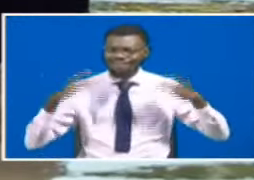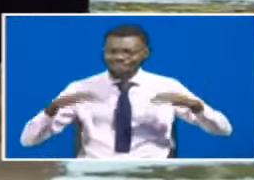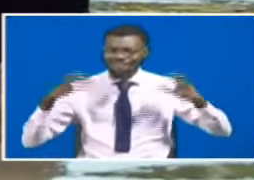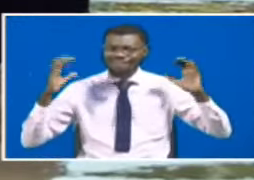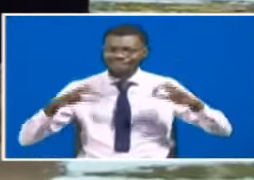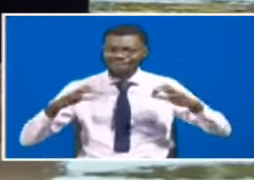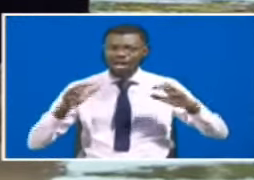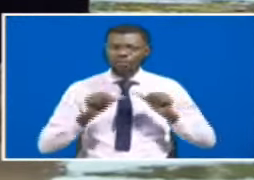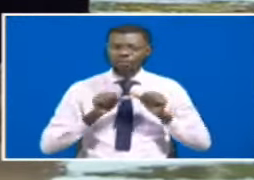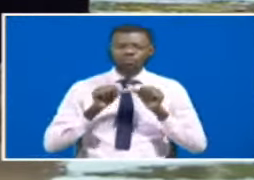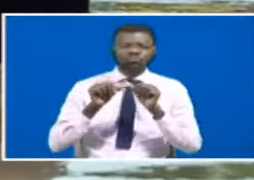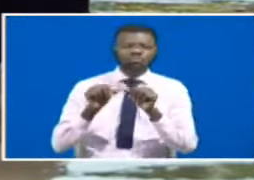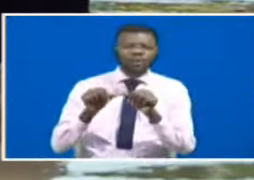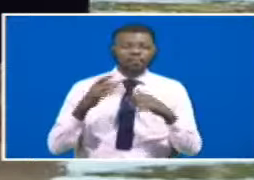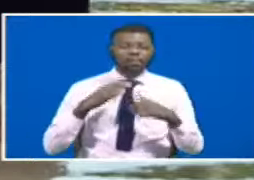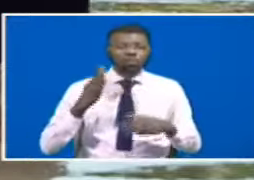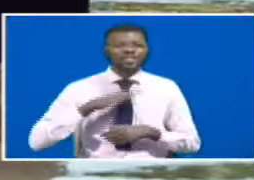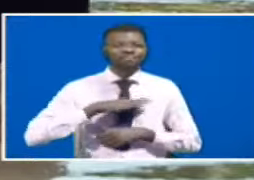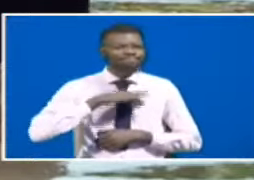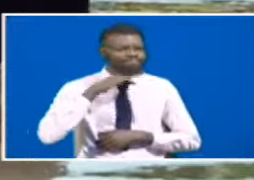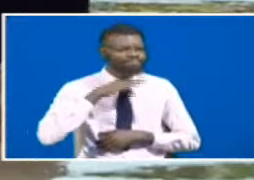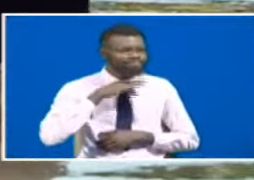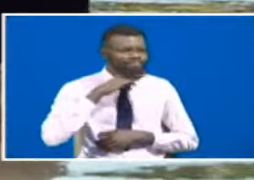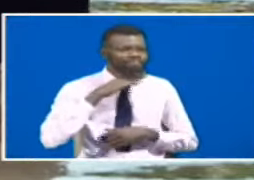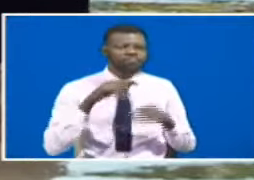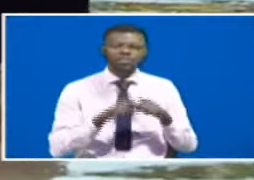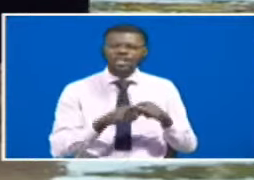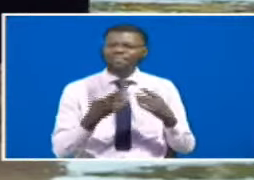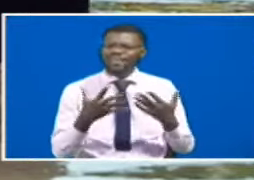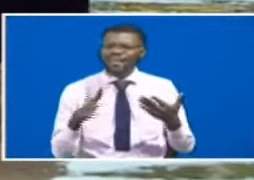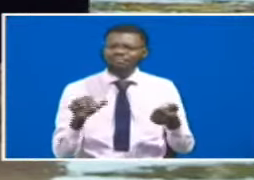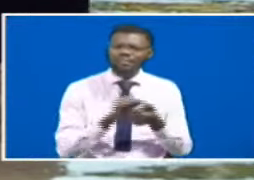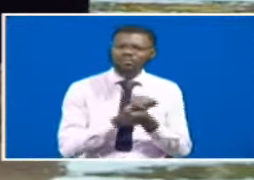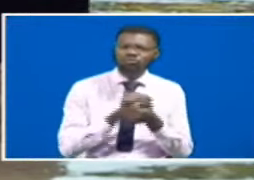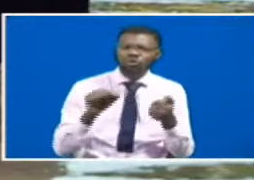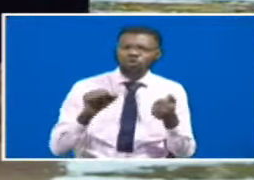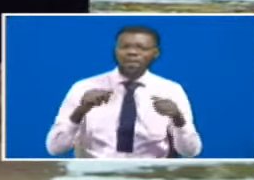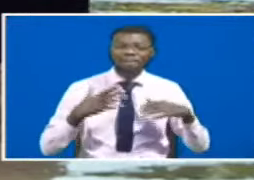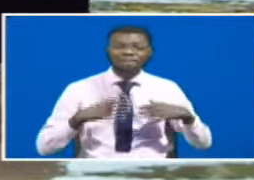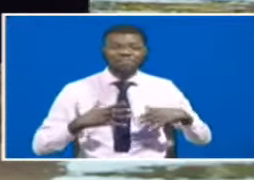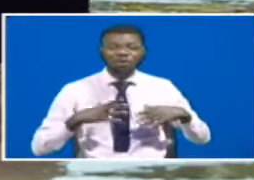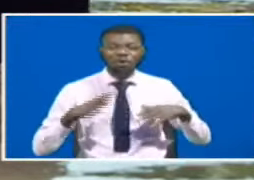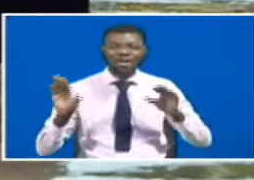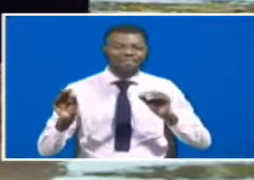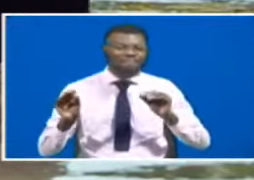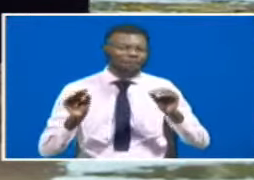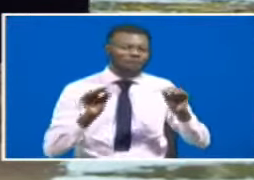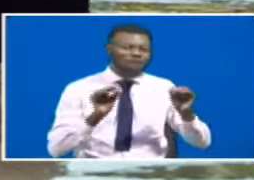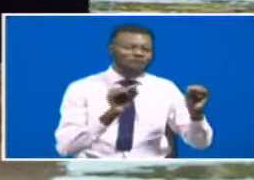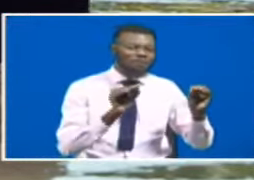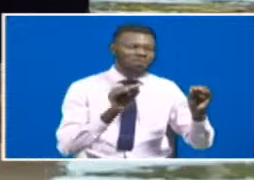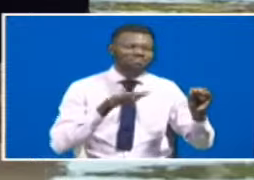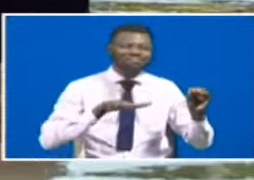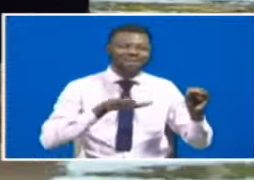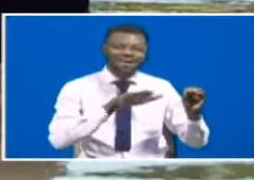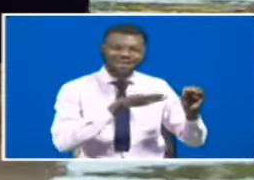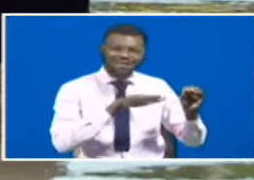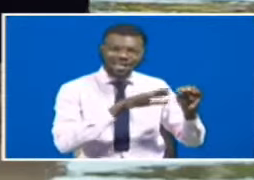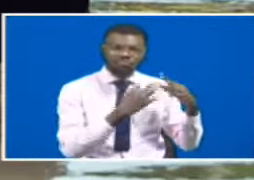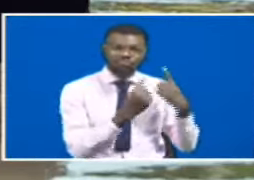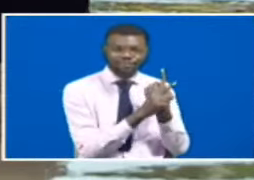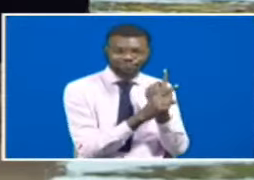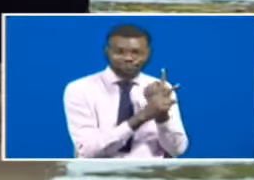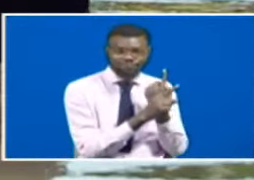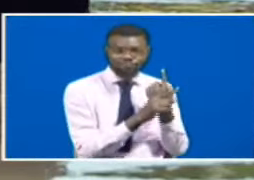kushuhudiwa nchini imesababisha maafa na hasara kubwa, huku maelfu ya wenyeji wakilazimika kuhama kwenye makazi yao. Na kama